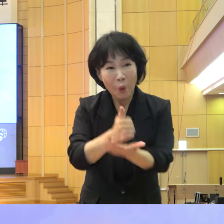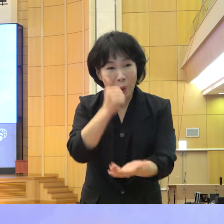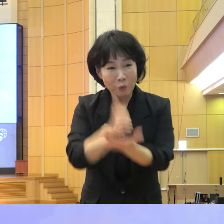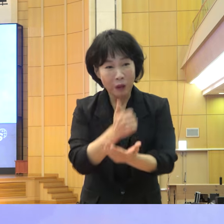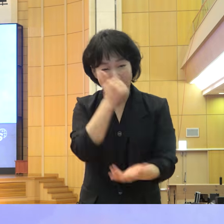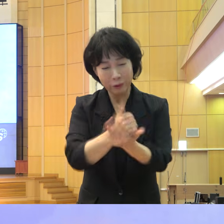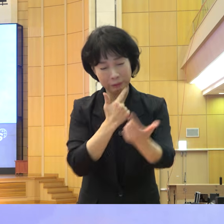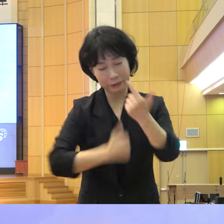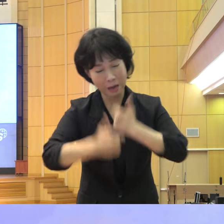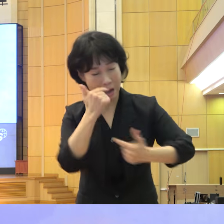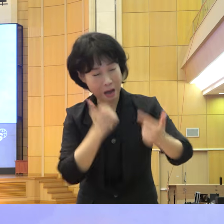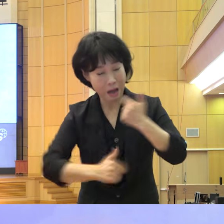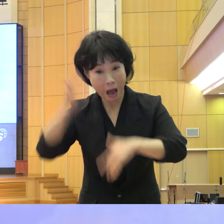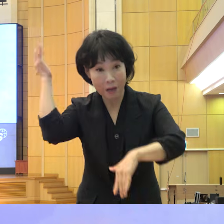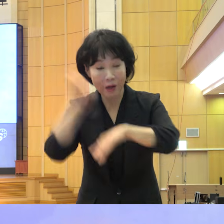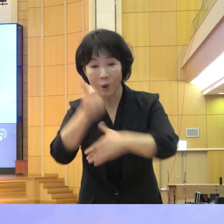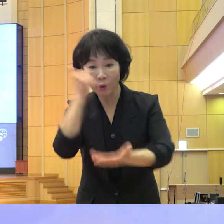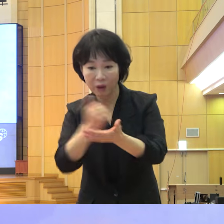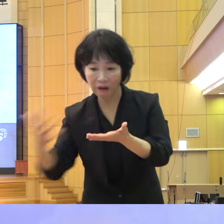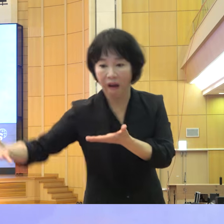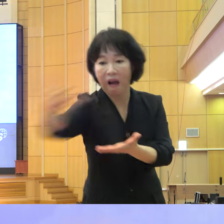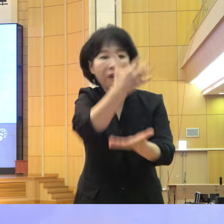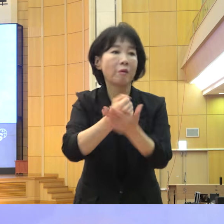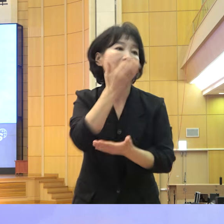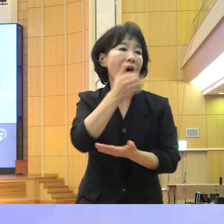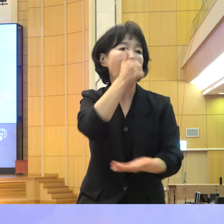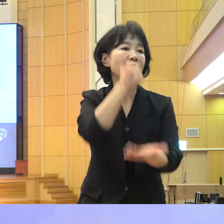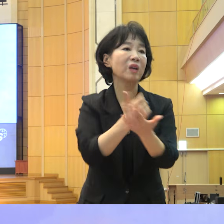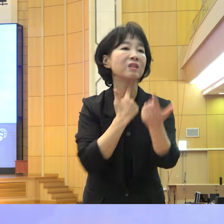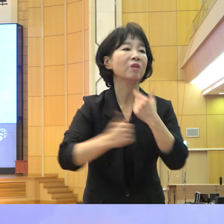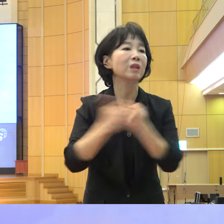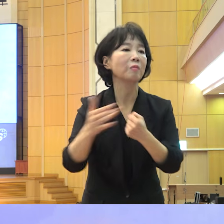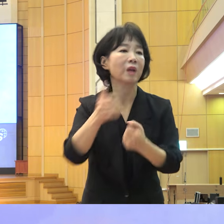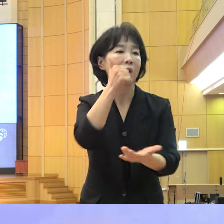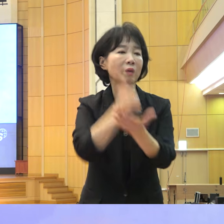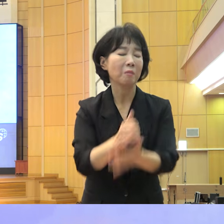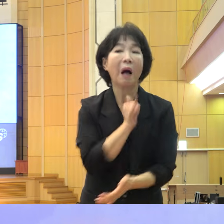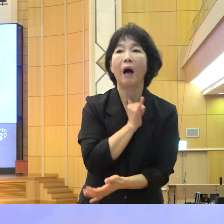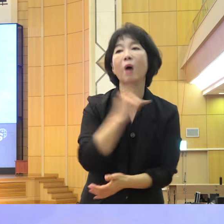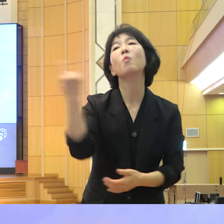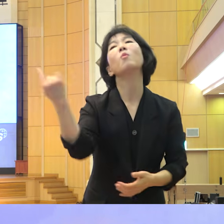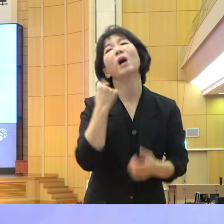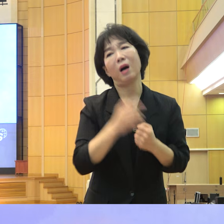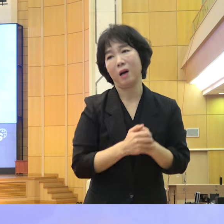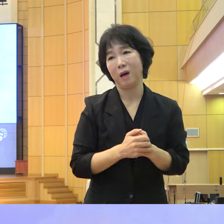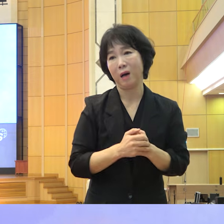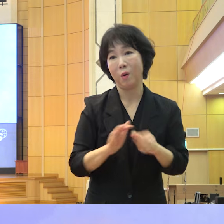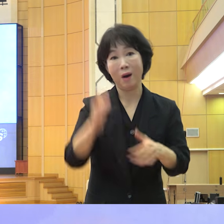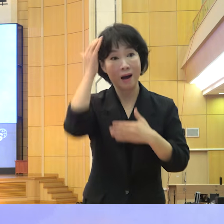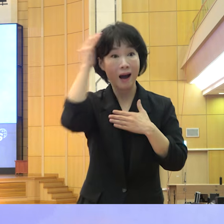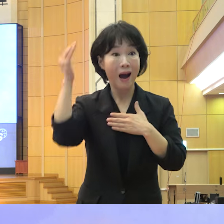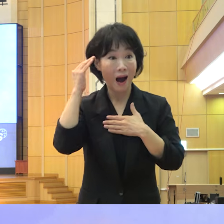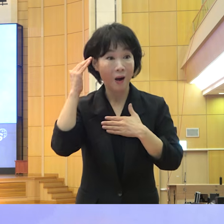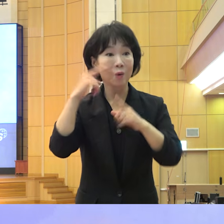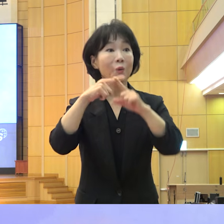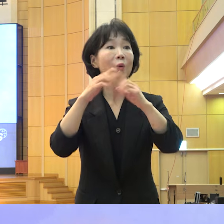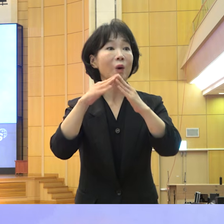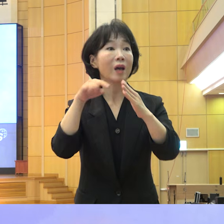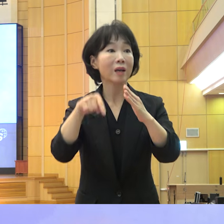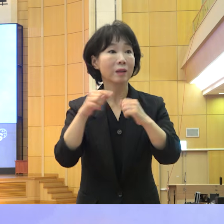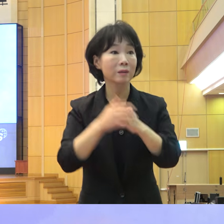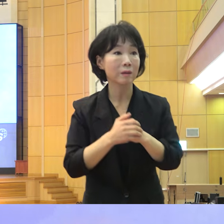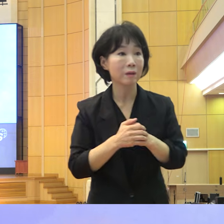뿌렸도다. 그럼 결과가 뭐예요? 그런 열매가 다가오는 거예요. 이게 오늘날 한국 교회에서